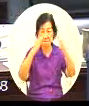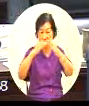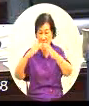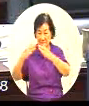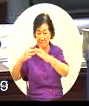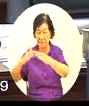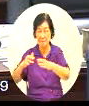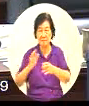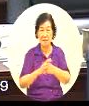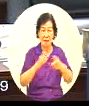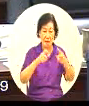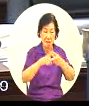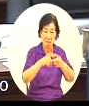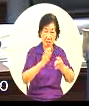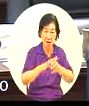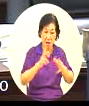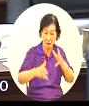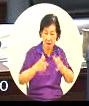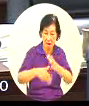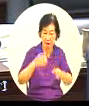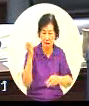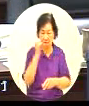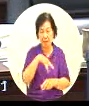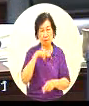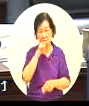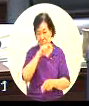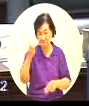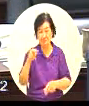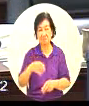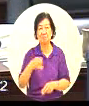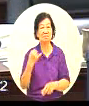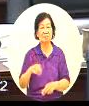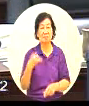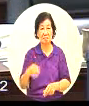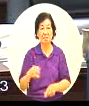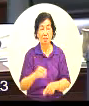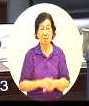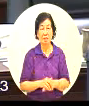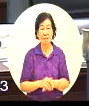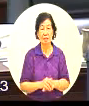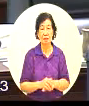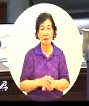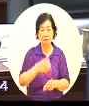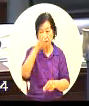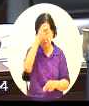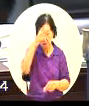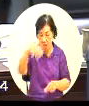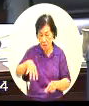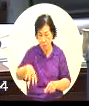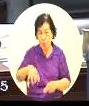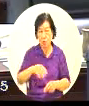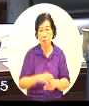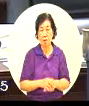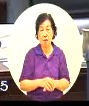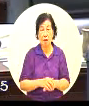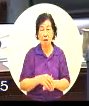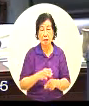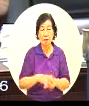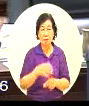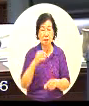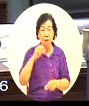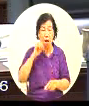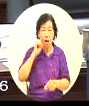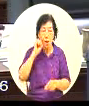哦。伫阮迄个派出所哈，城关派出所旁边，伫严重的边啊遐。